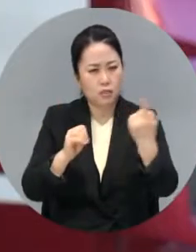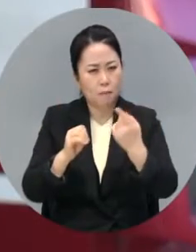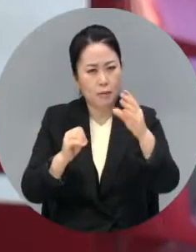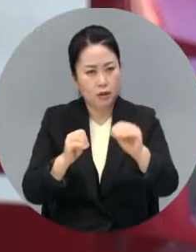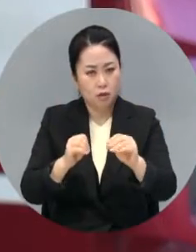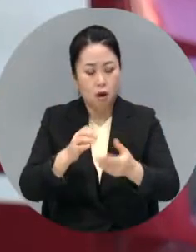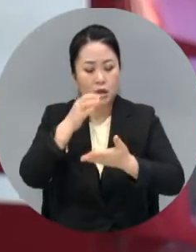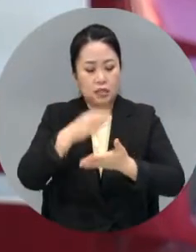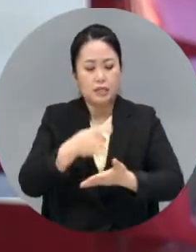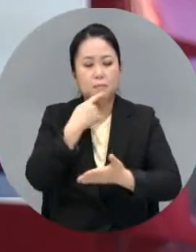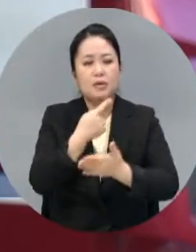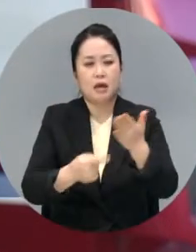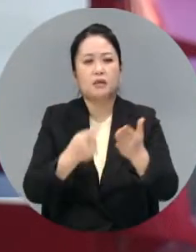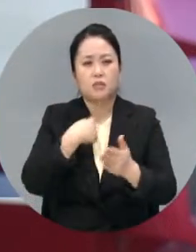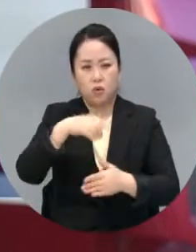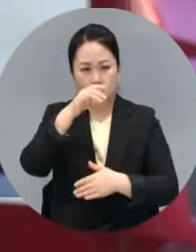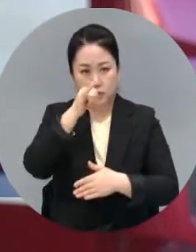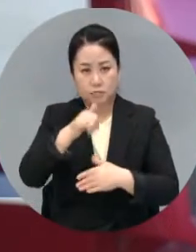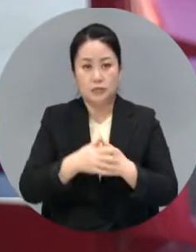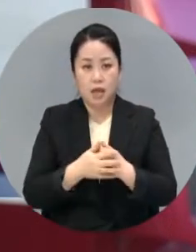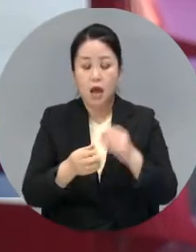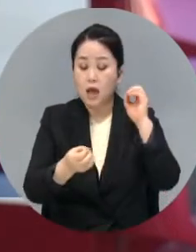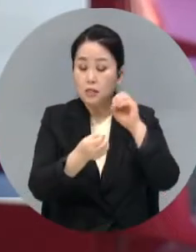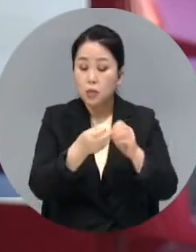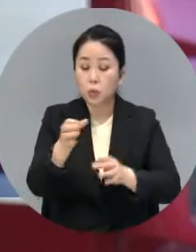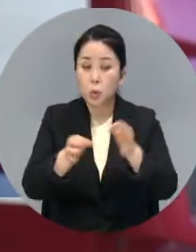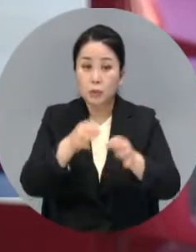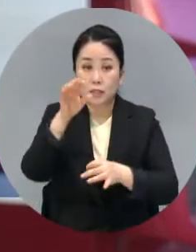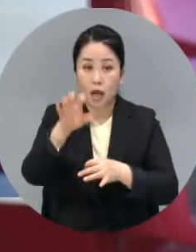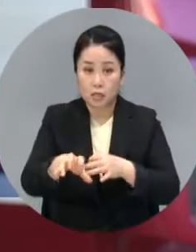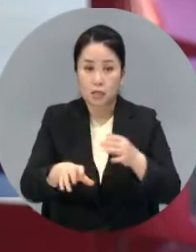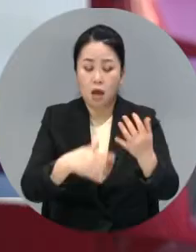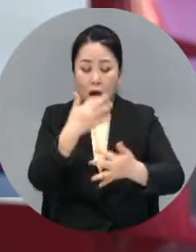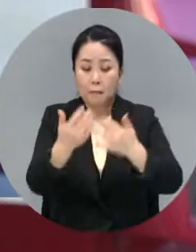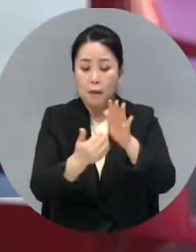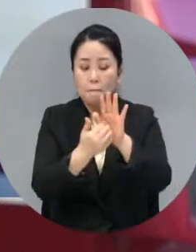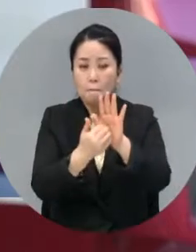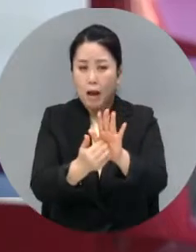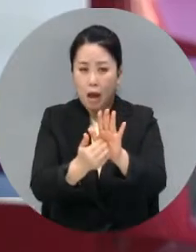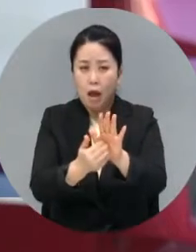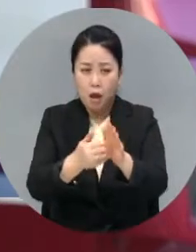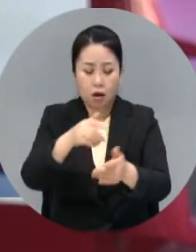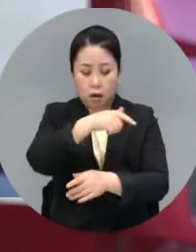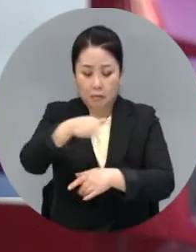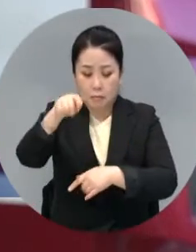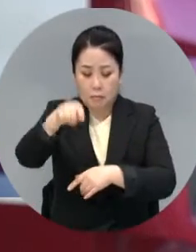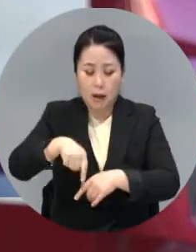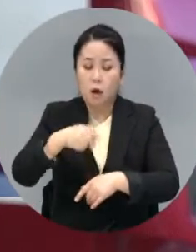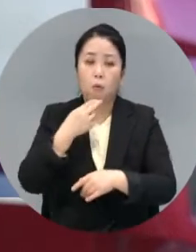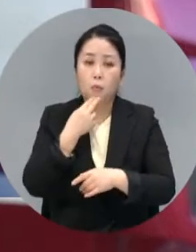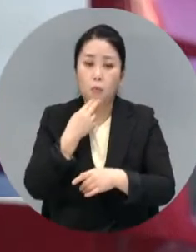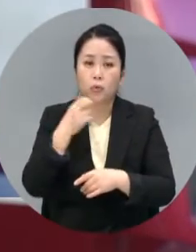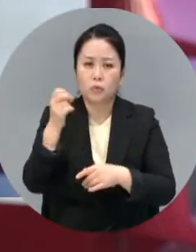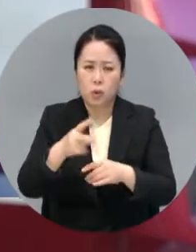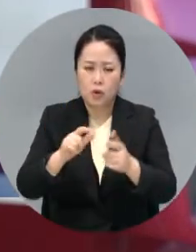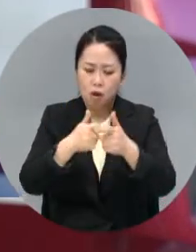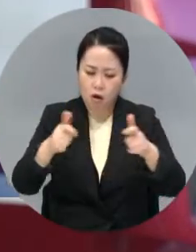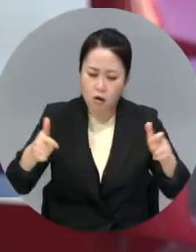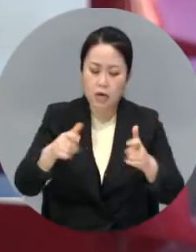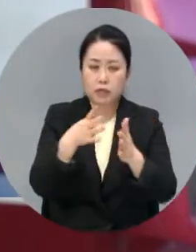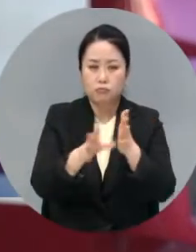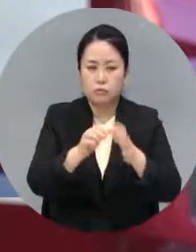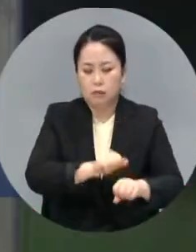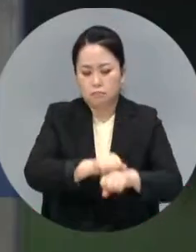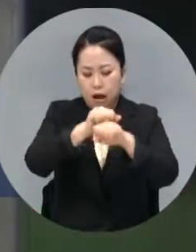전통 시장은 방화 구획이 되지 않은 상태에서 다량의 상품들이 적자에 보관되어 있어 대형 화재로 이어질